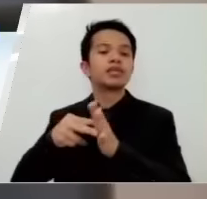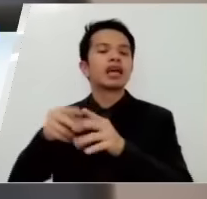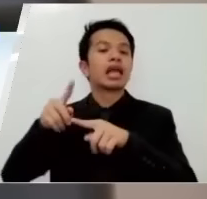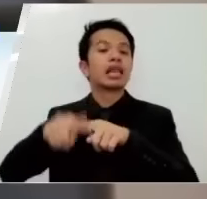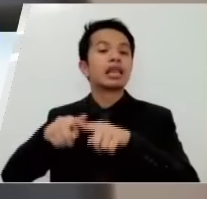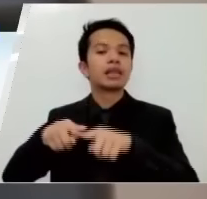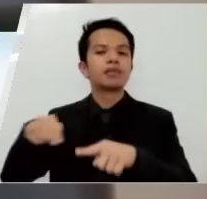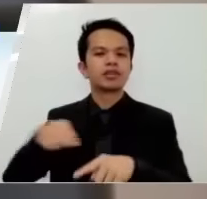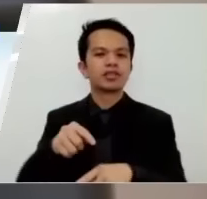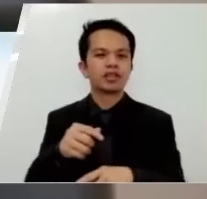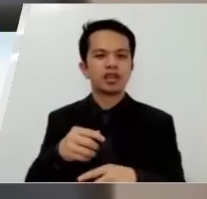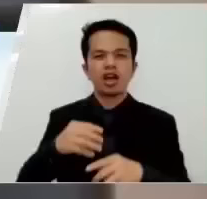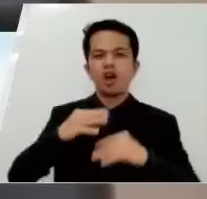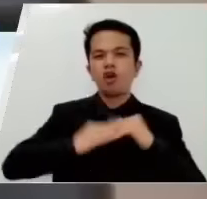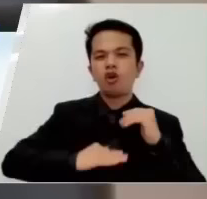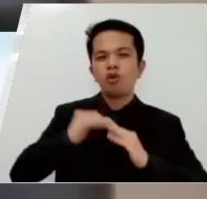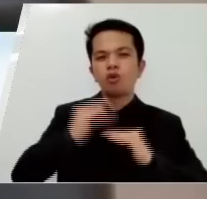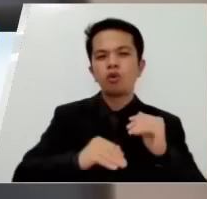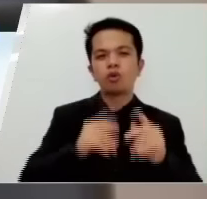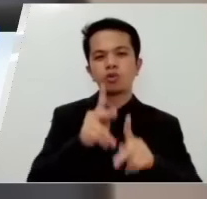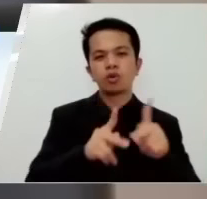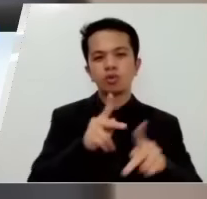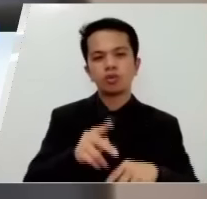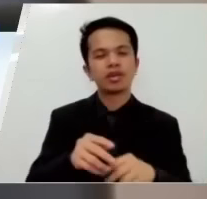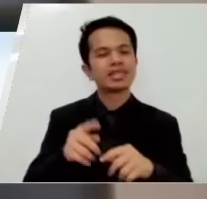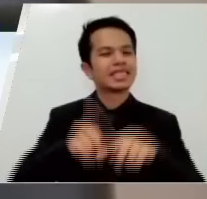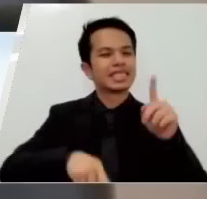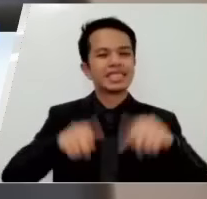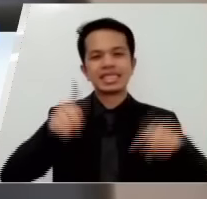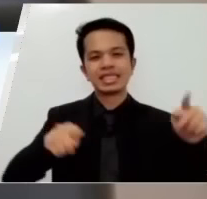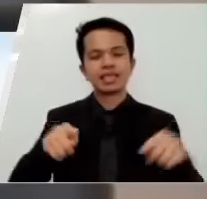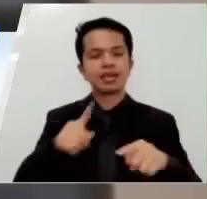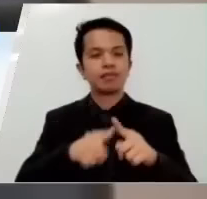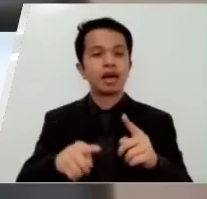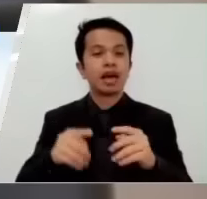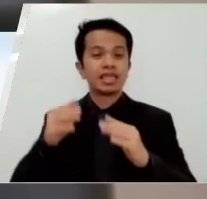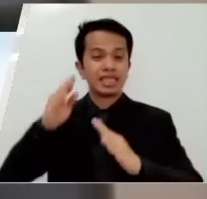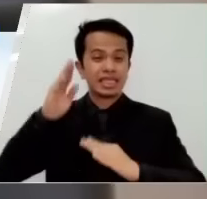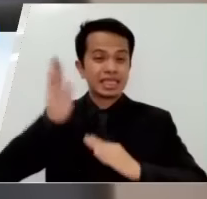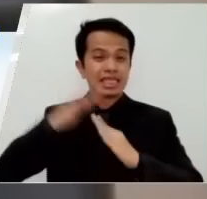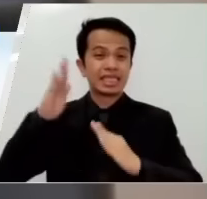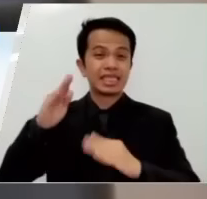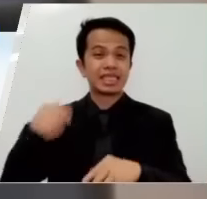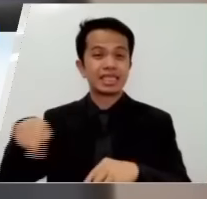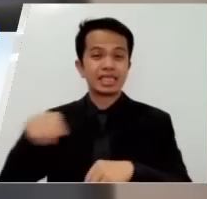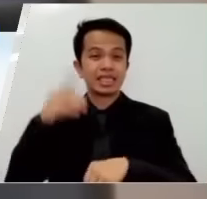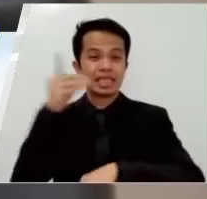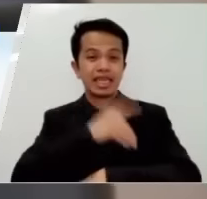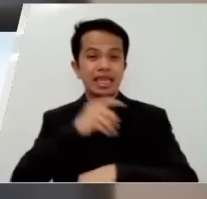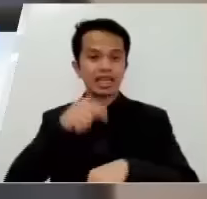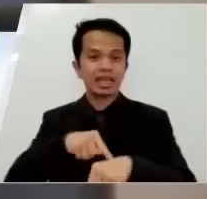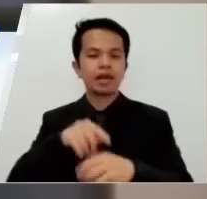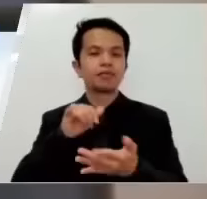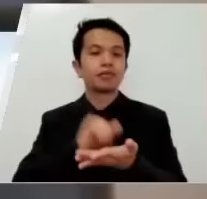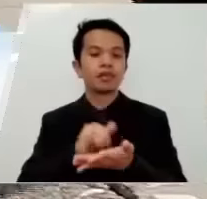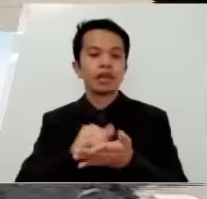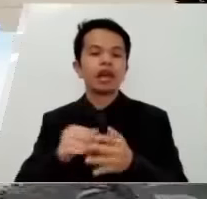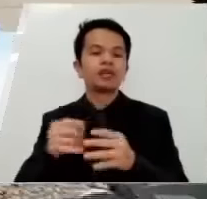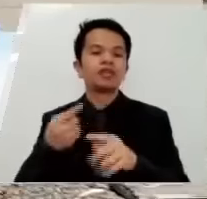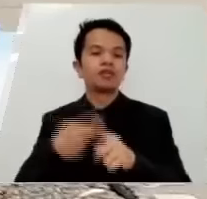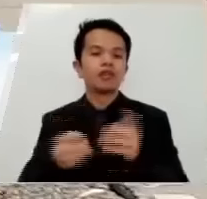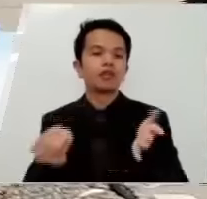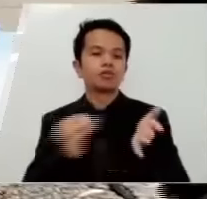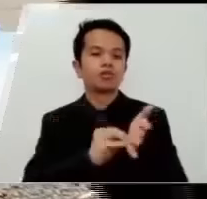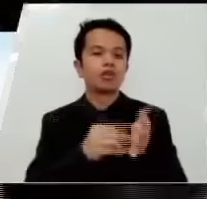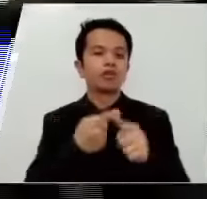tao. So, ibig sabihin, iba-iba po yun. Pero yung maximum daytime temperature, yan po yung naiitala ng ating mga instrumento.